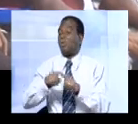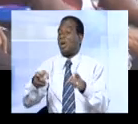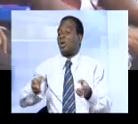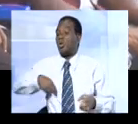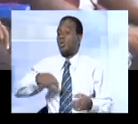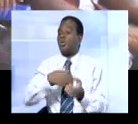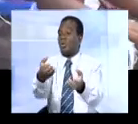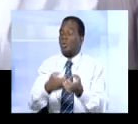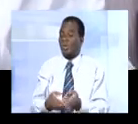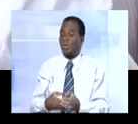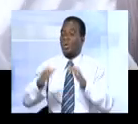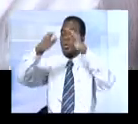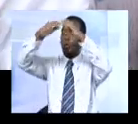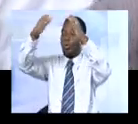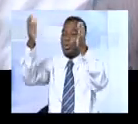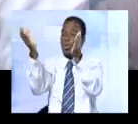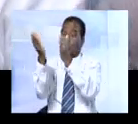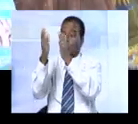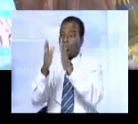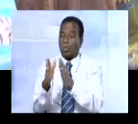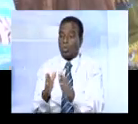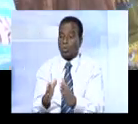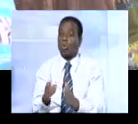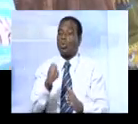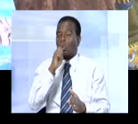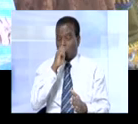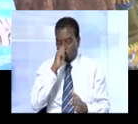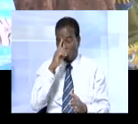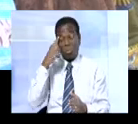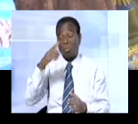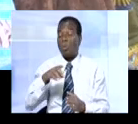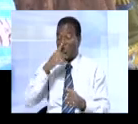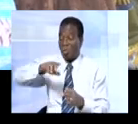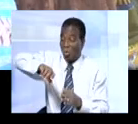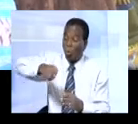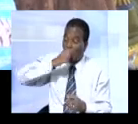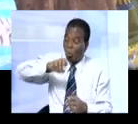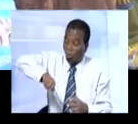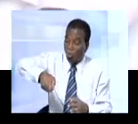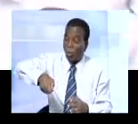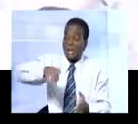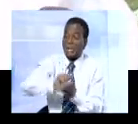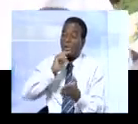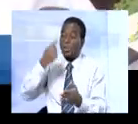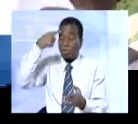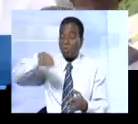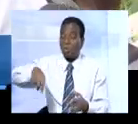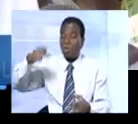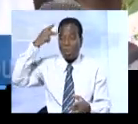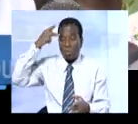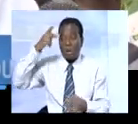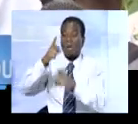Le président du conseil régional du Loguibois adhère à cette dynamique de construction de Gagoré. Il est question pour nous de penser